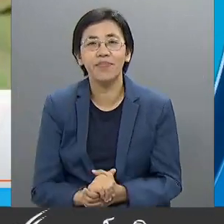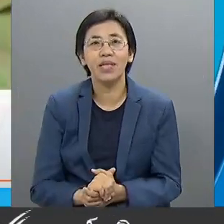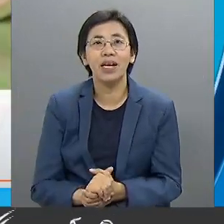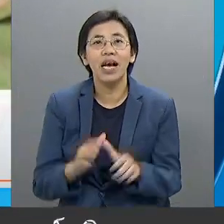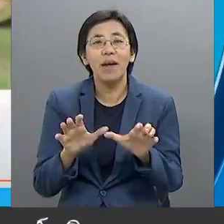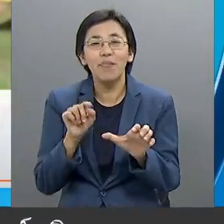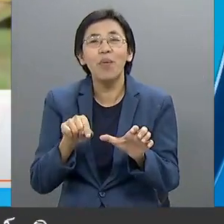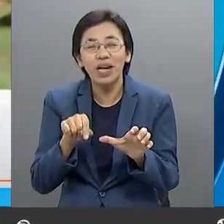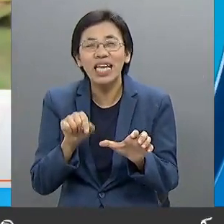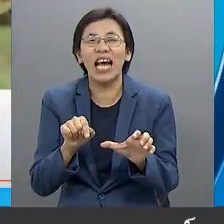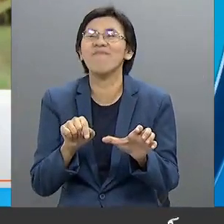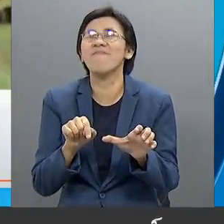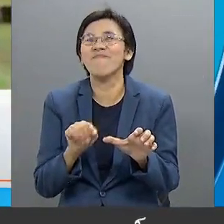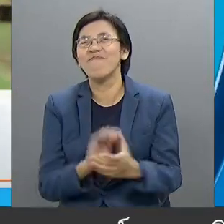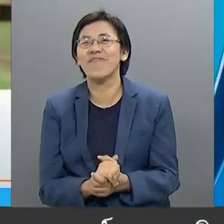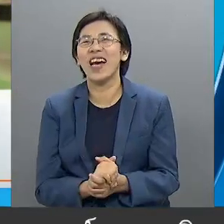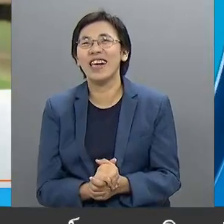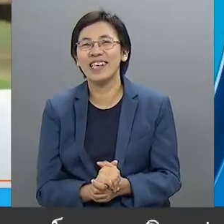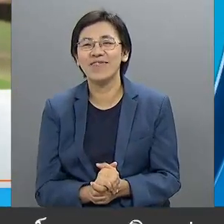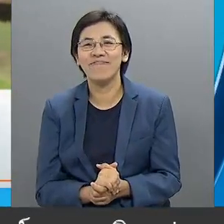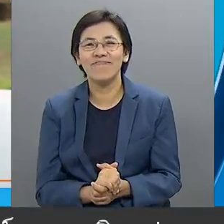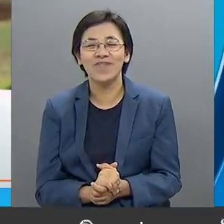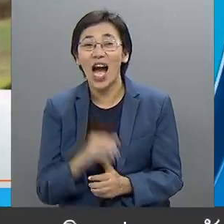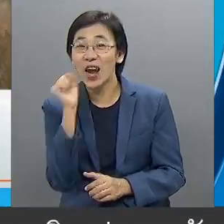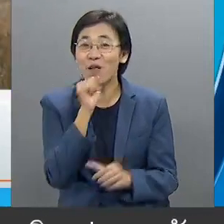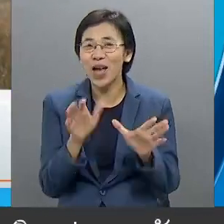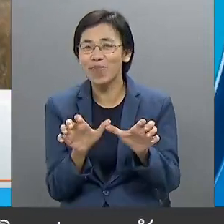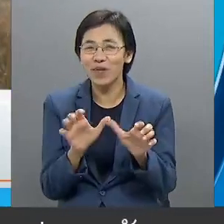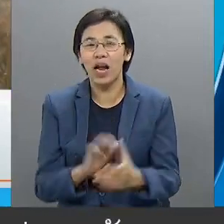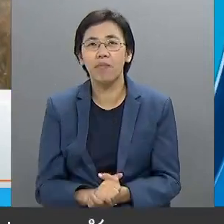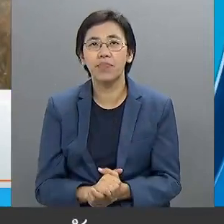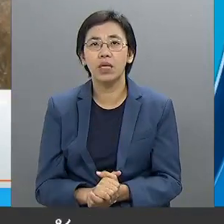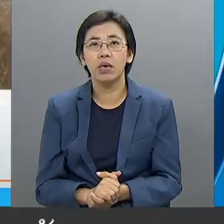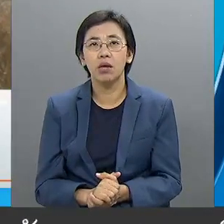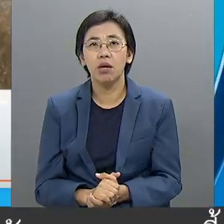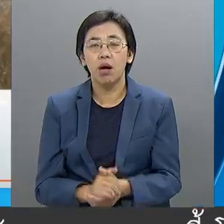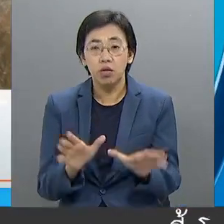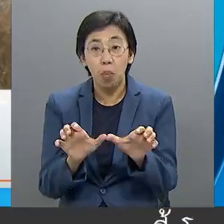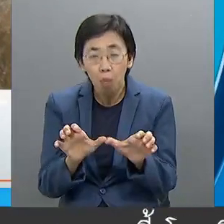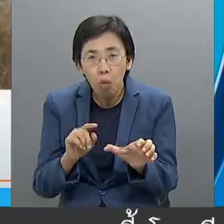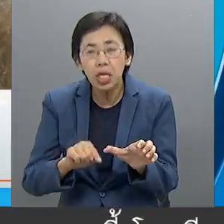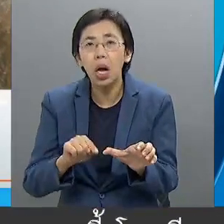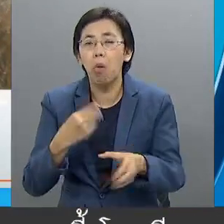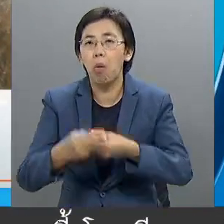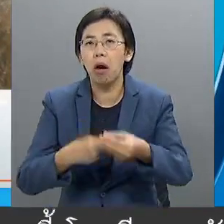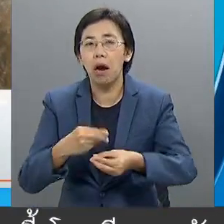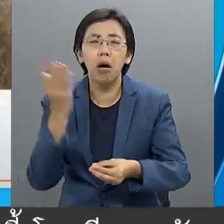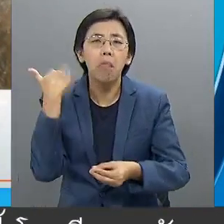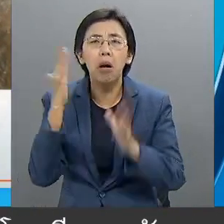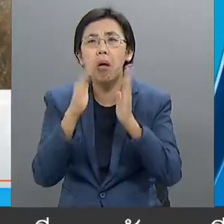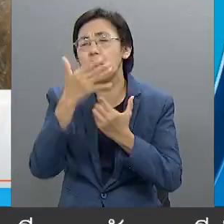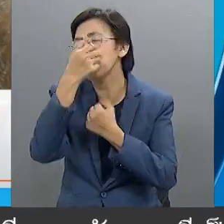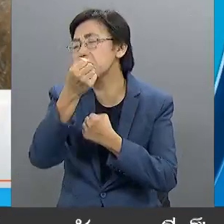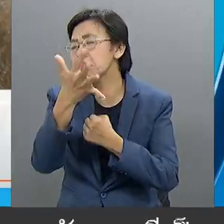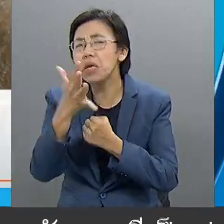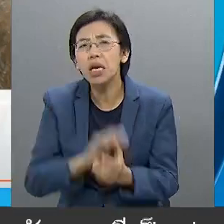นี่ไปลองไหมฮะแต่ตอนนี้ราคาปูนาก็เพิ่มขึ้นแล้วนะเมื่อก่อนนี้คนอาจจะไม่ค่อยสนใจอาจจะคิดแค่ว่าเอาไปด